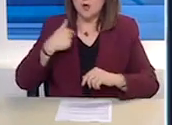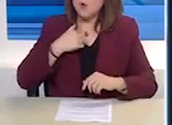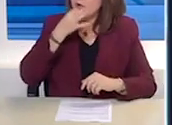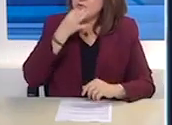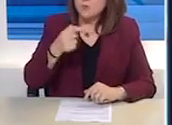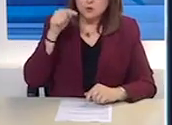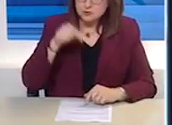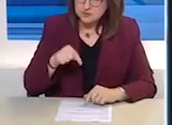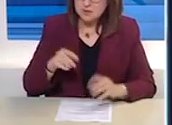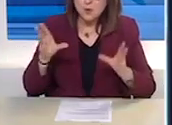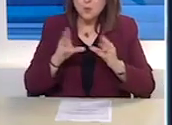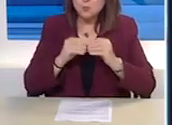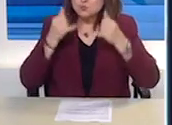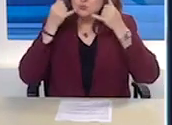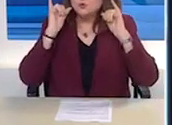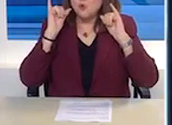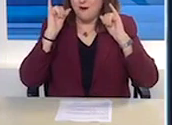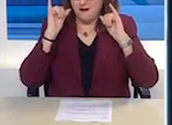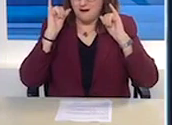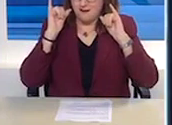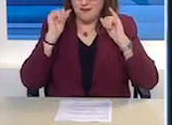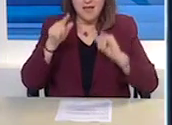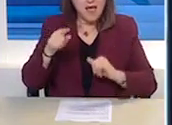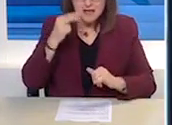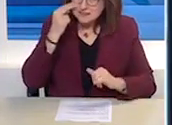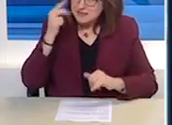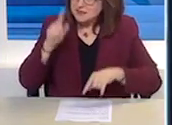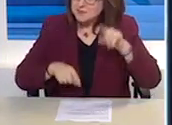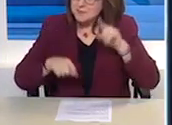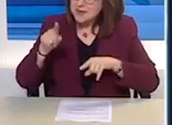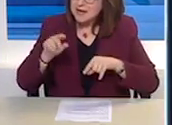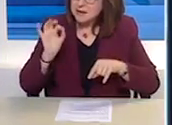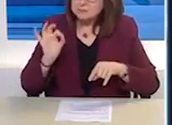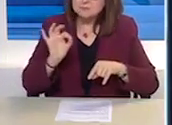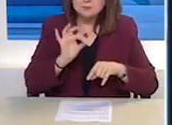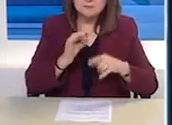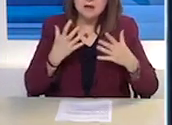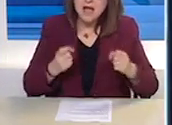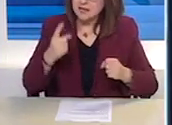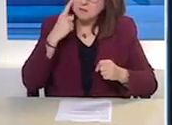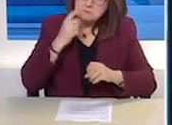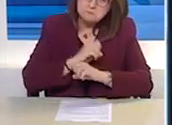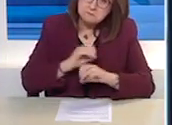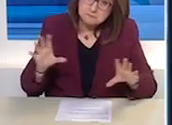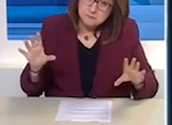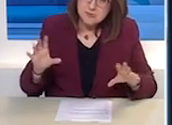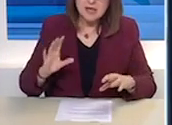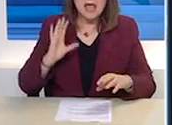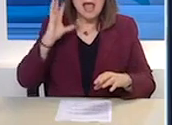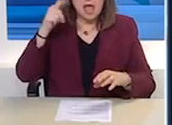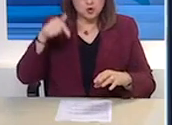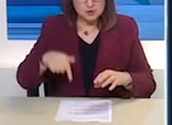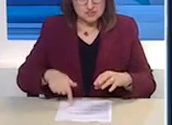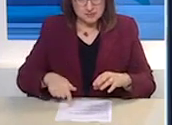συντροφιάς. Πιθανώς είδατε κάποια δημοσιεύματα που αφορούν πιθανή λίμωξη κάποιων από αυτά. Έως σήμερα είχαν αναφερθεί στη